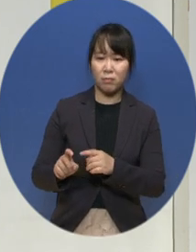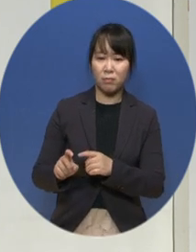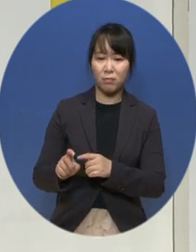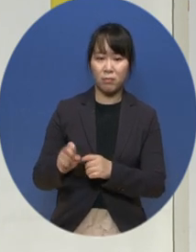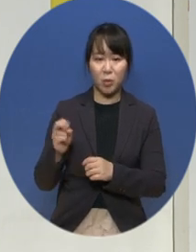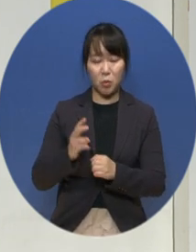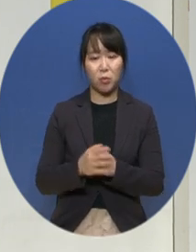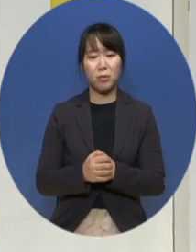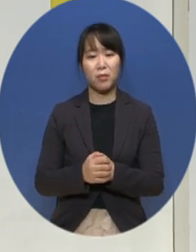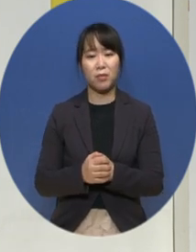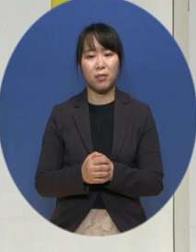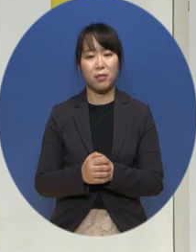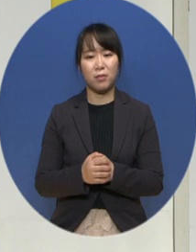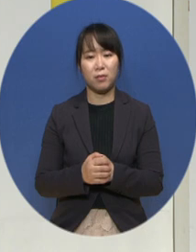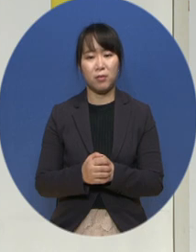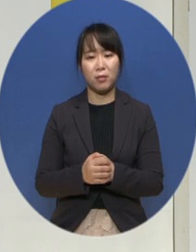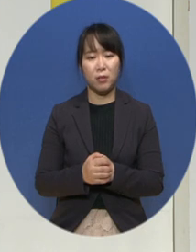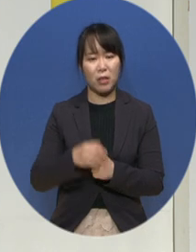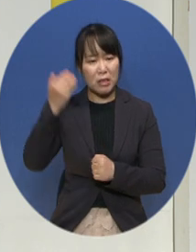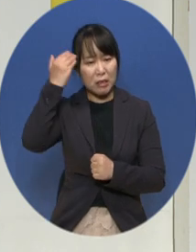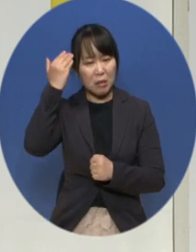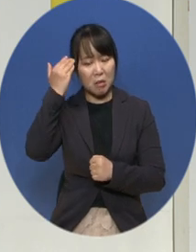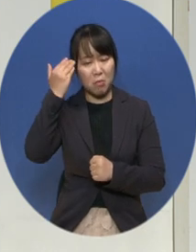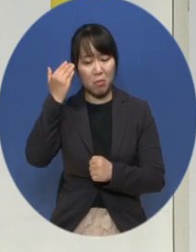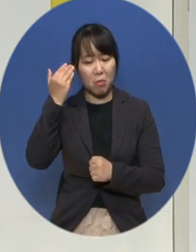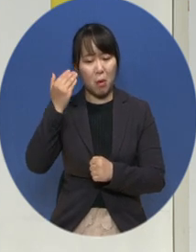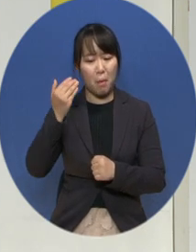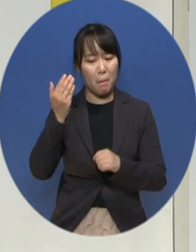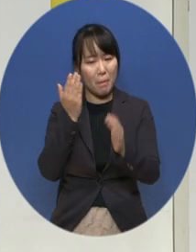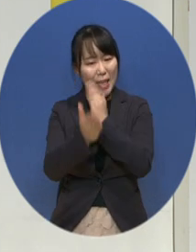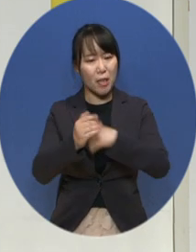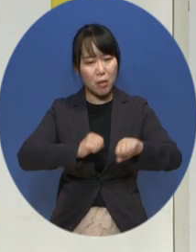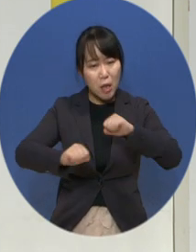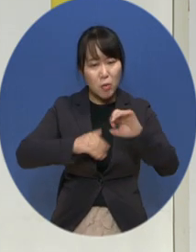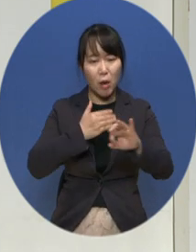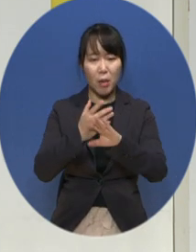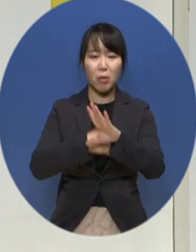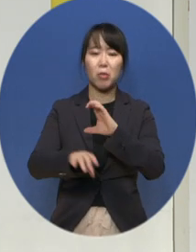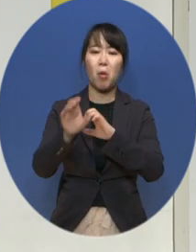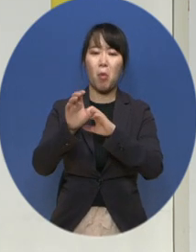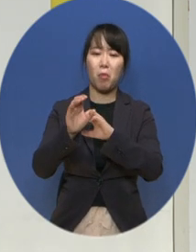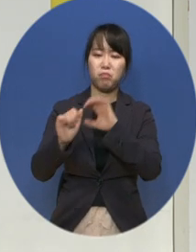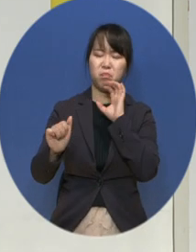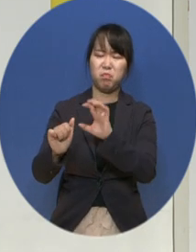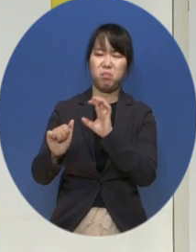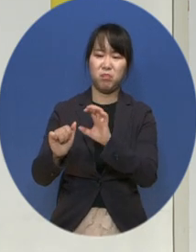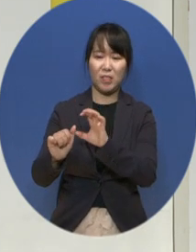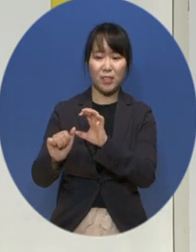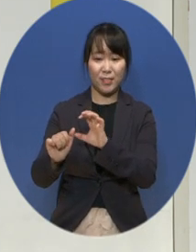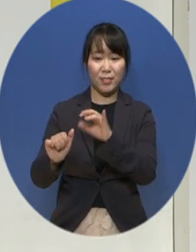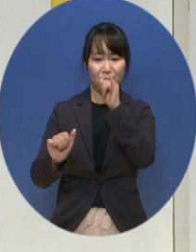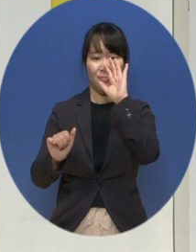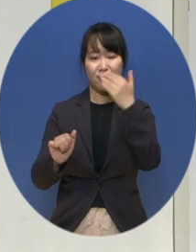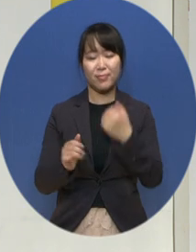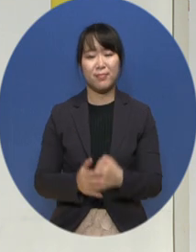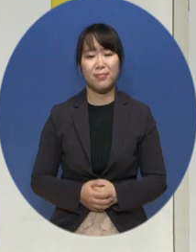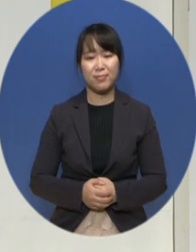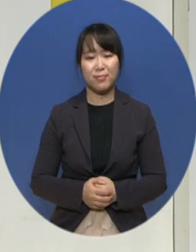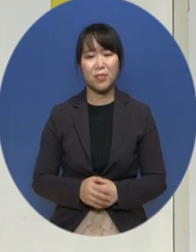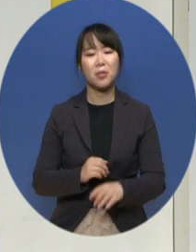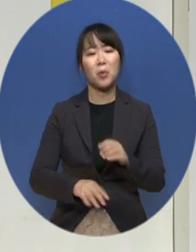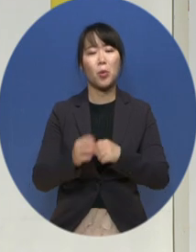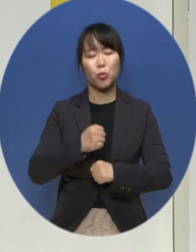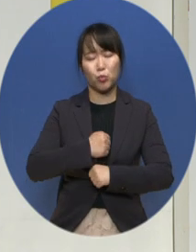또는 뭐 어 형식의 바다는 냉이를 했다던가 예 이러면 오히려 더 호된 꾸지람을 받게 되겠지요 예 더